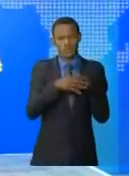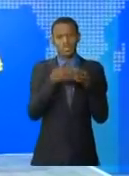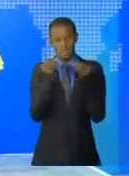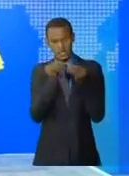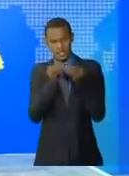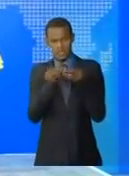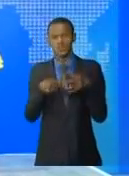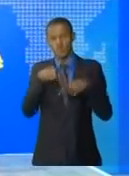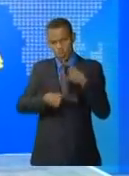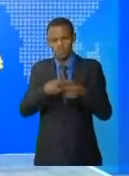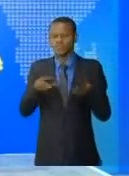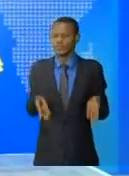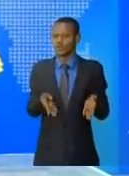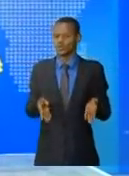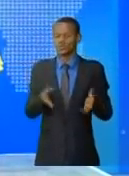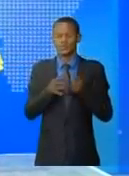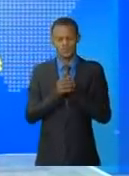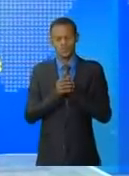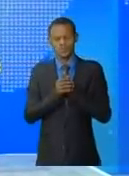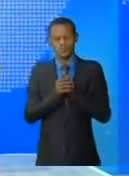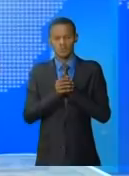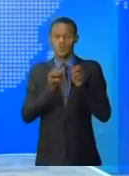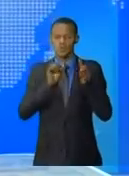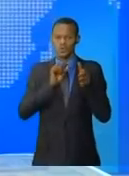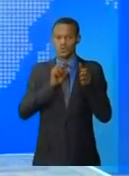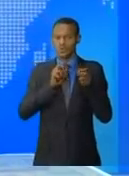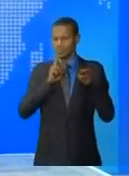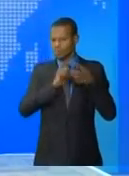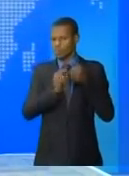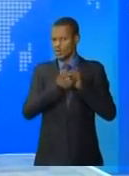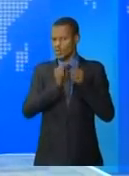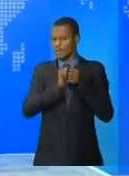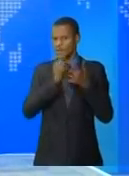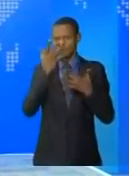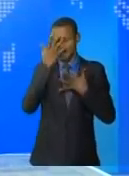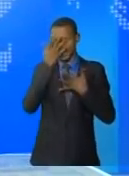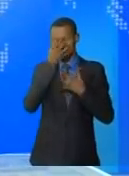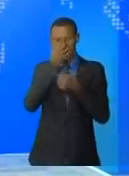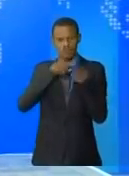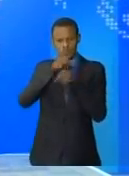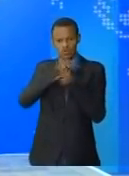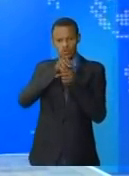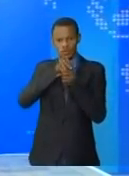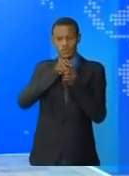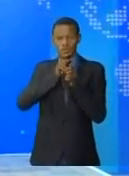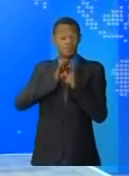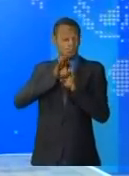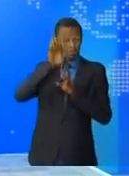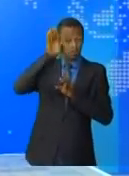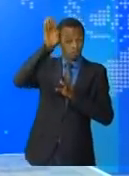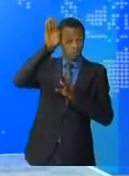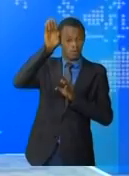en parle dans ce journal. La courbe de la maladie à coronavirus tend vers le bas. La reprise des cours